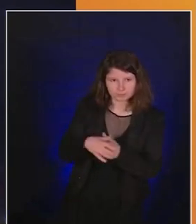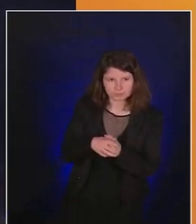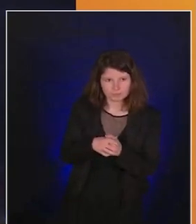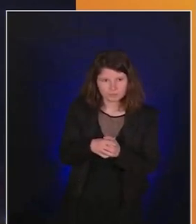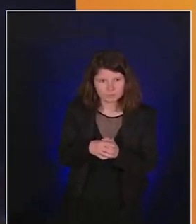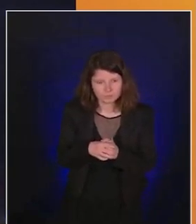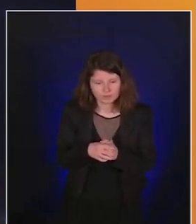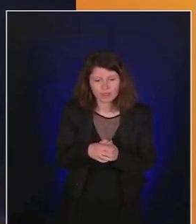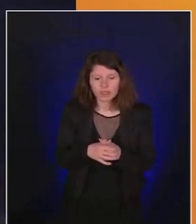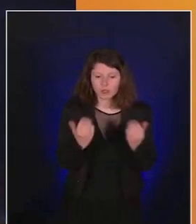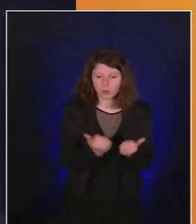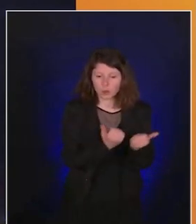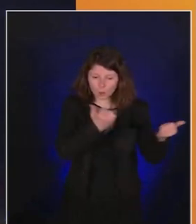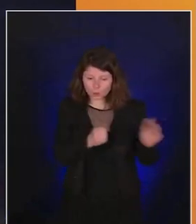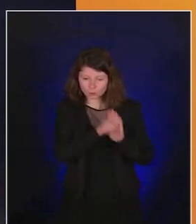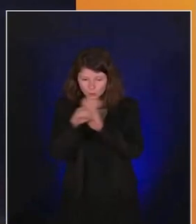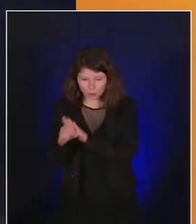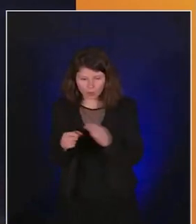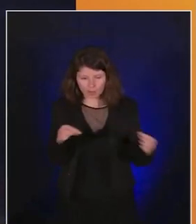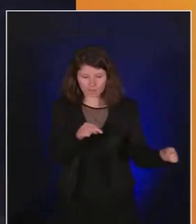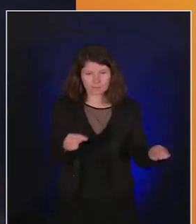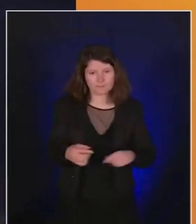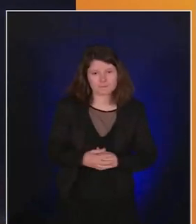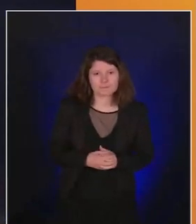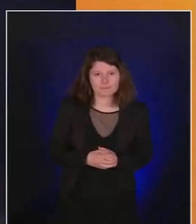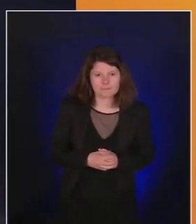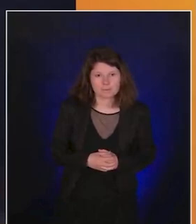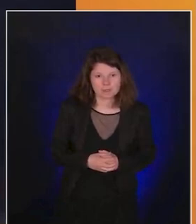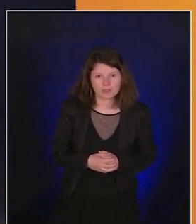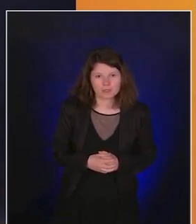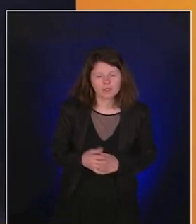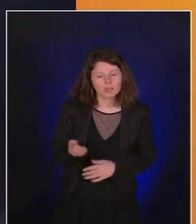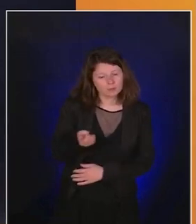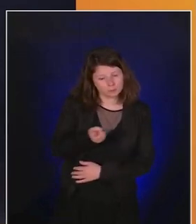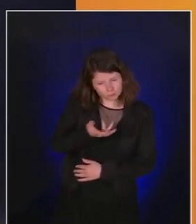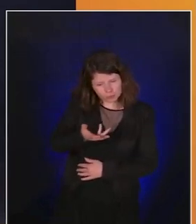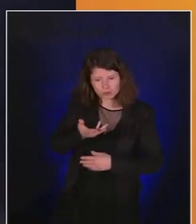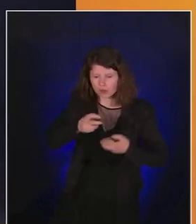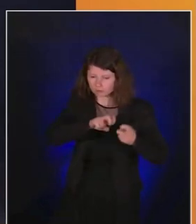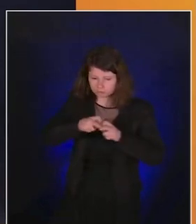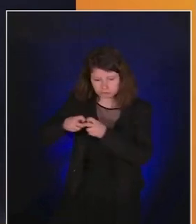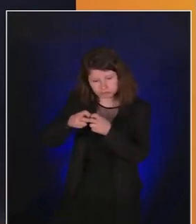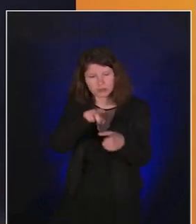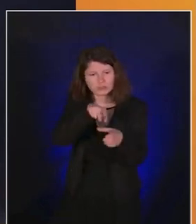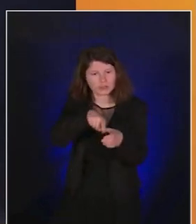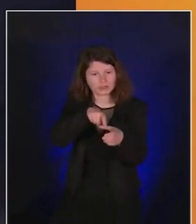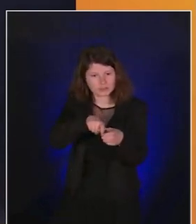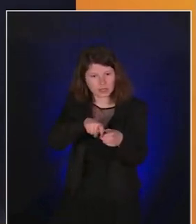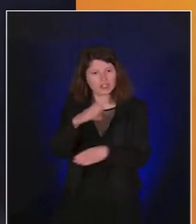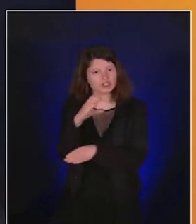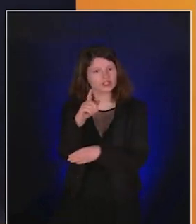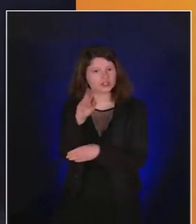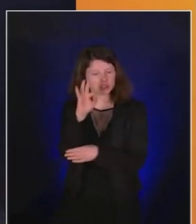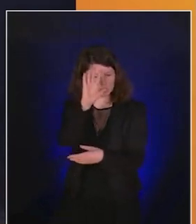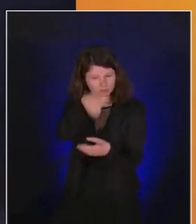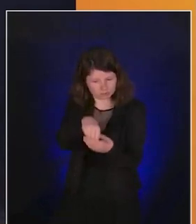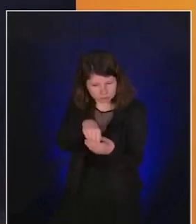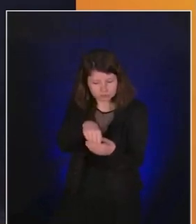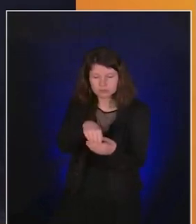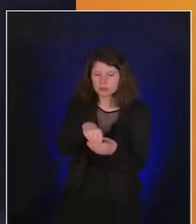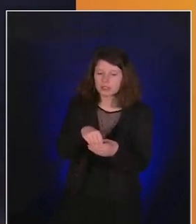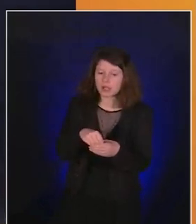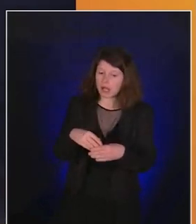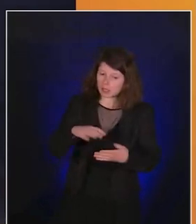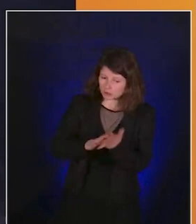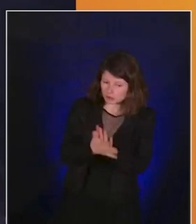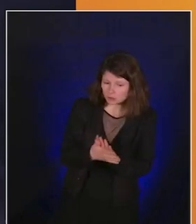sein de l'opposition. Plusieurs organisations syndicales, dont la CGT, associations et individus, ont